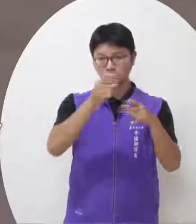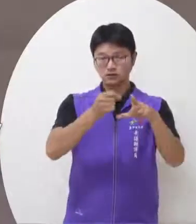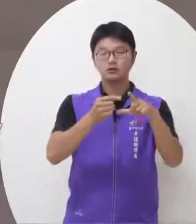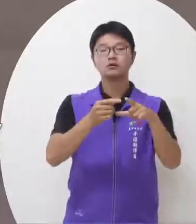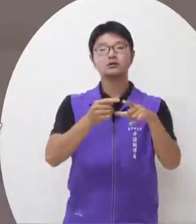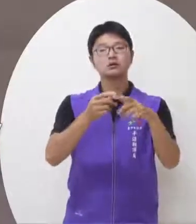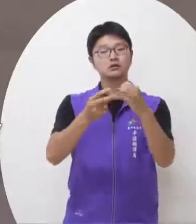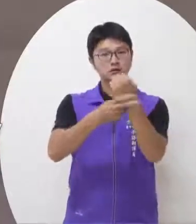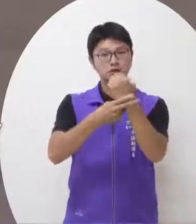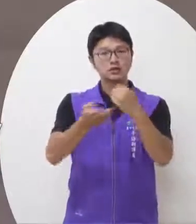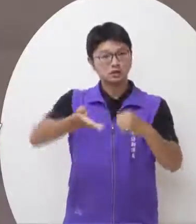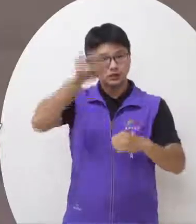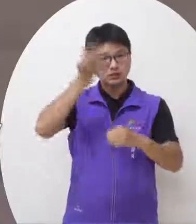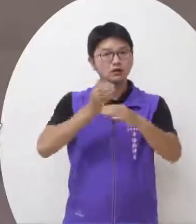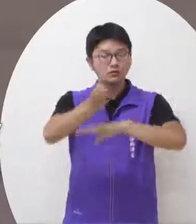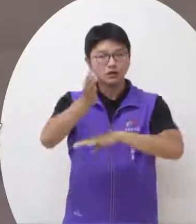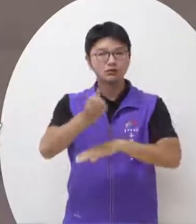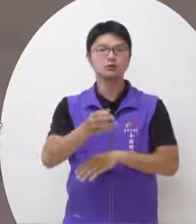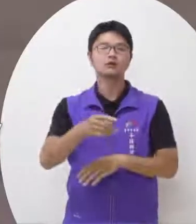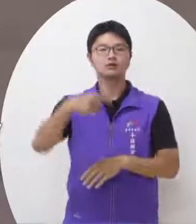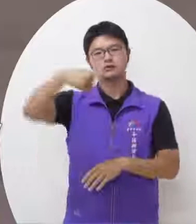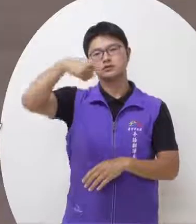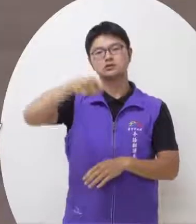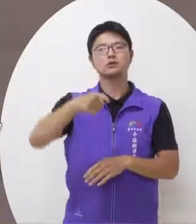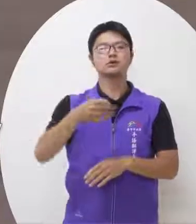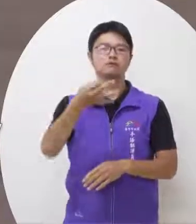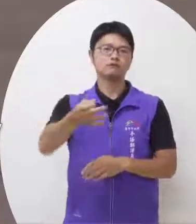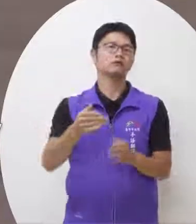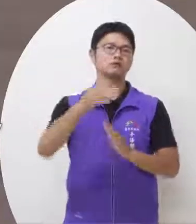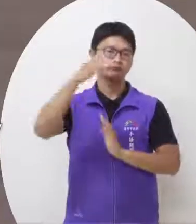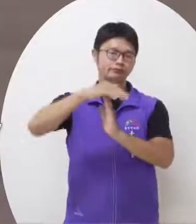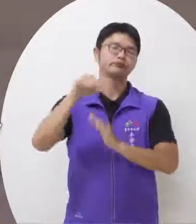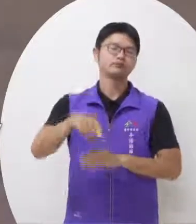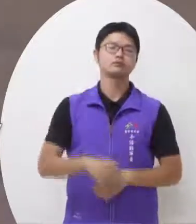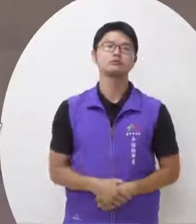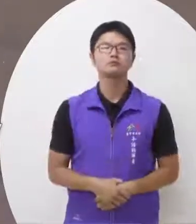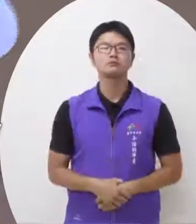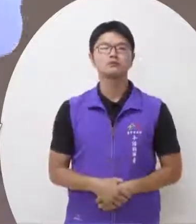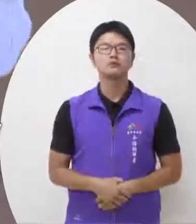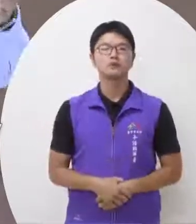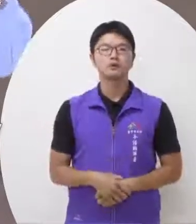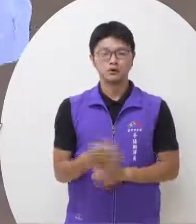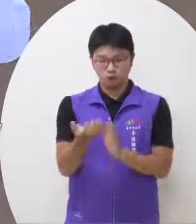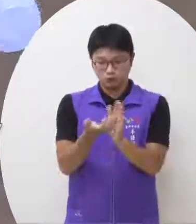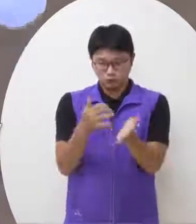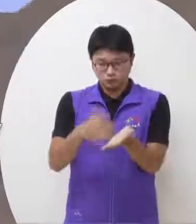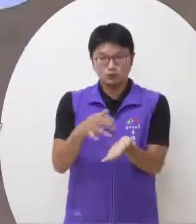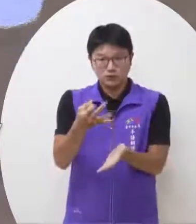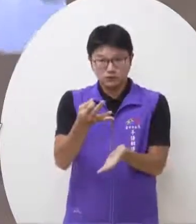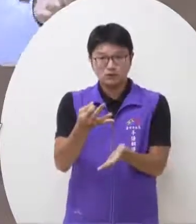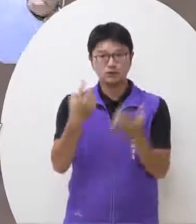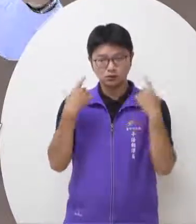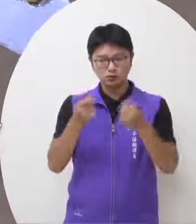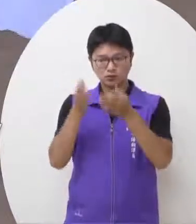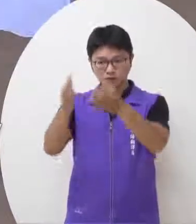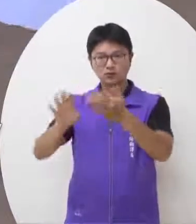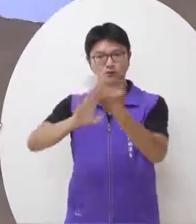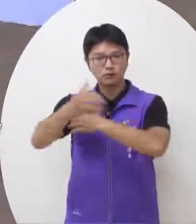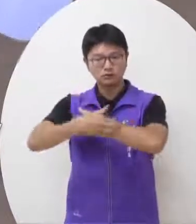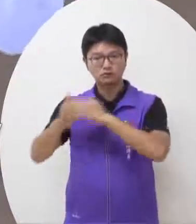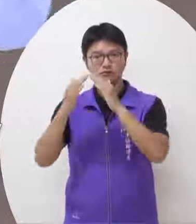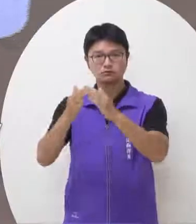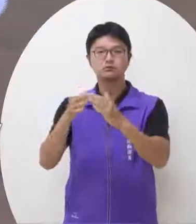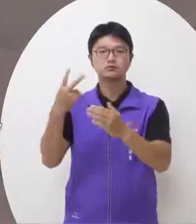怎样意思不？所以一样那笔预算，我们把补贴给外国人、补贴给外县市的